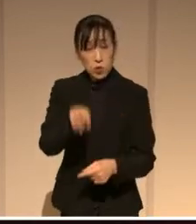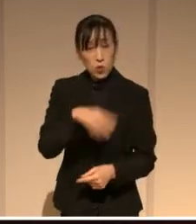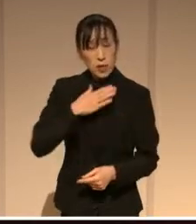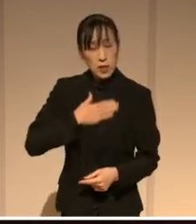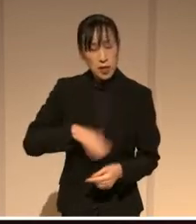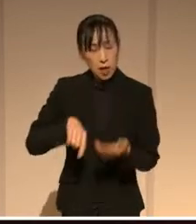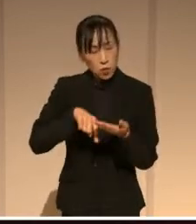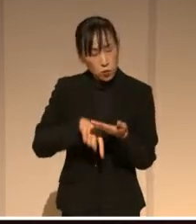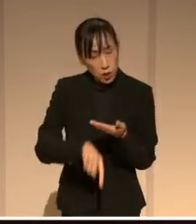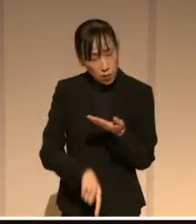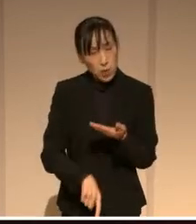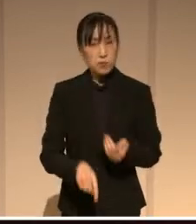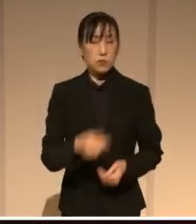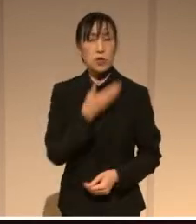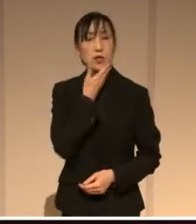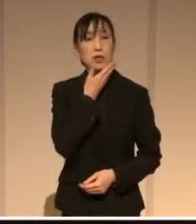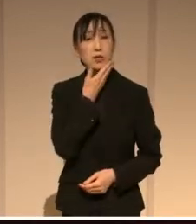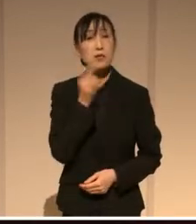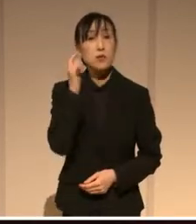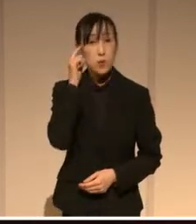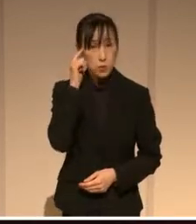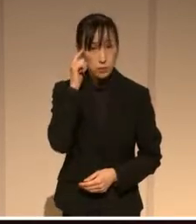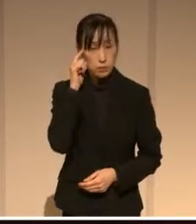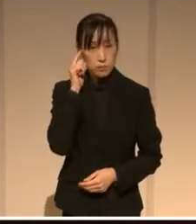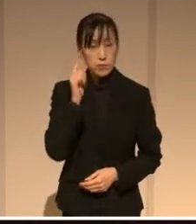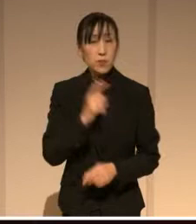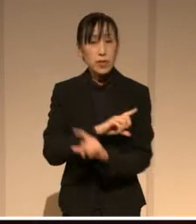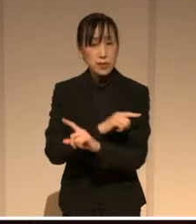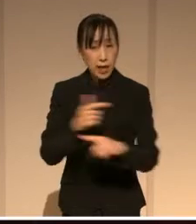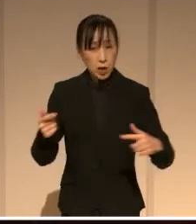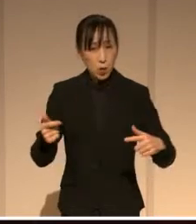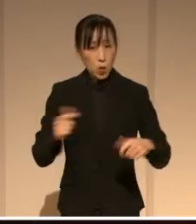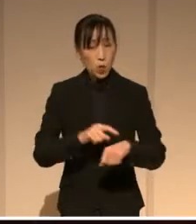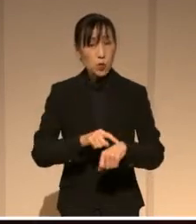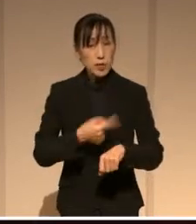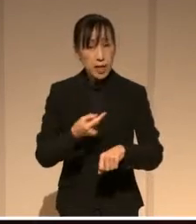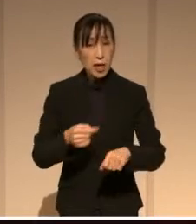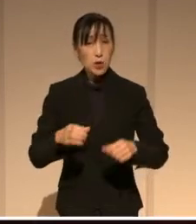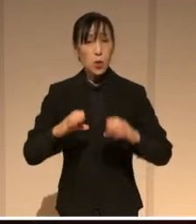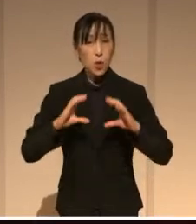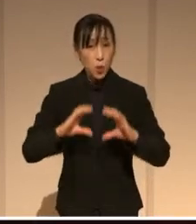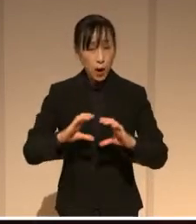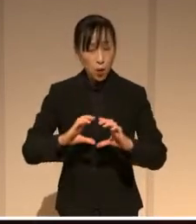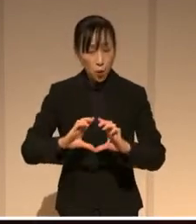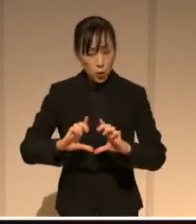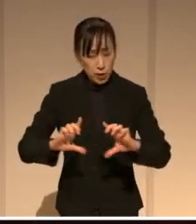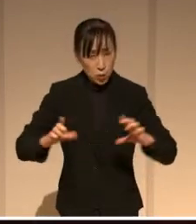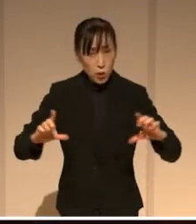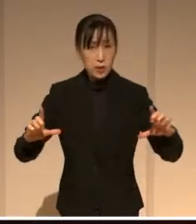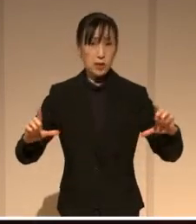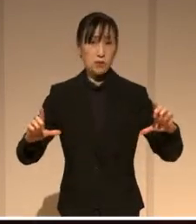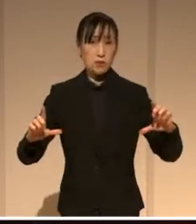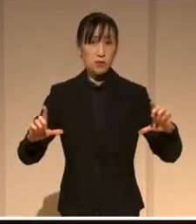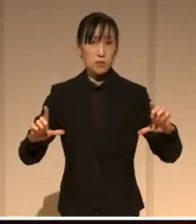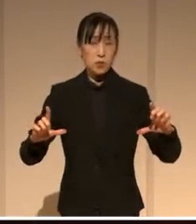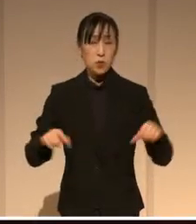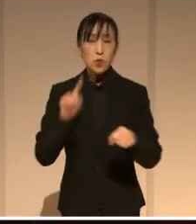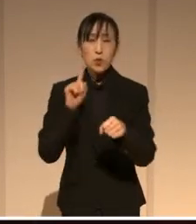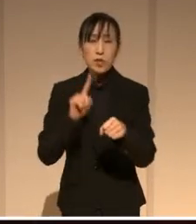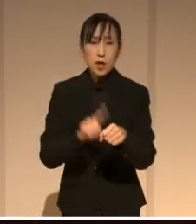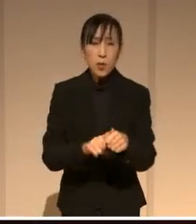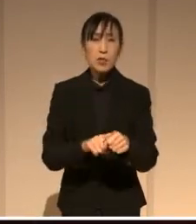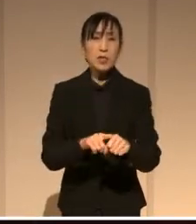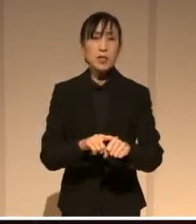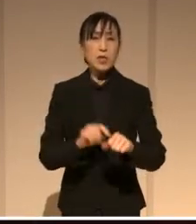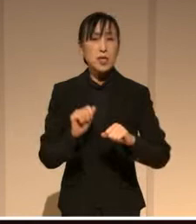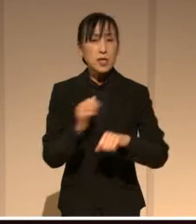けれどもそのためにまぁあとは多様性のはっていうものを広げていくためにどんなことが必要かどんなことができるかなと